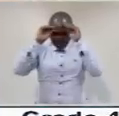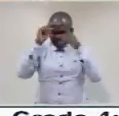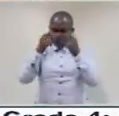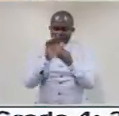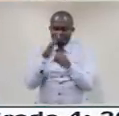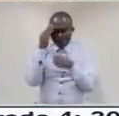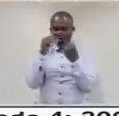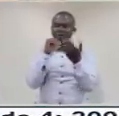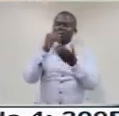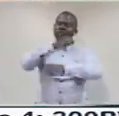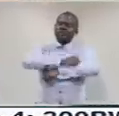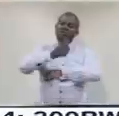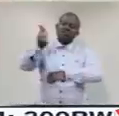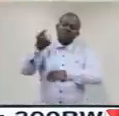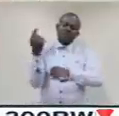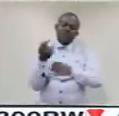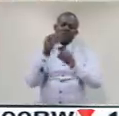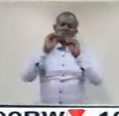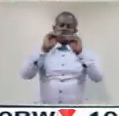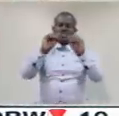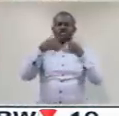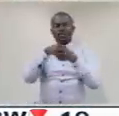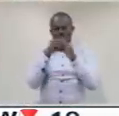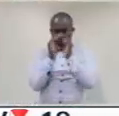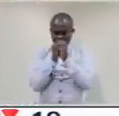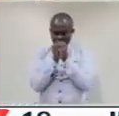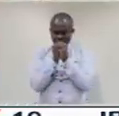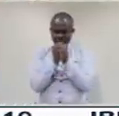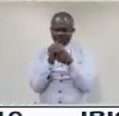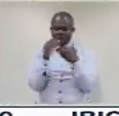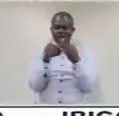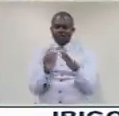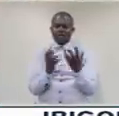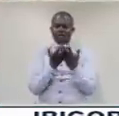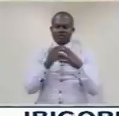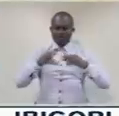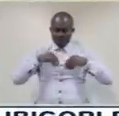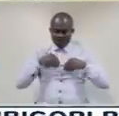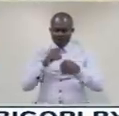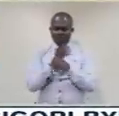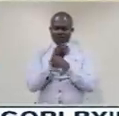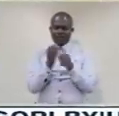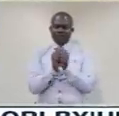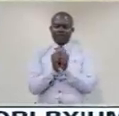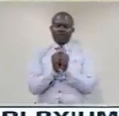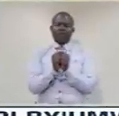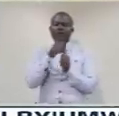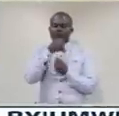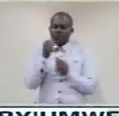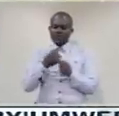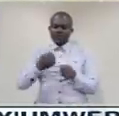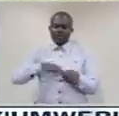kuko nta yahabaga uretse kwigishwa gategisimu no kuvuga amasomo ajyanye n'imyemerere ya Kiliziya Gatolika. Umusaza